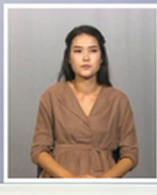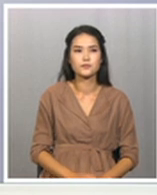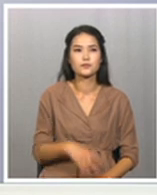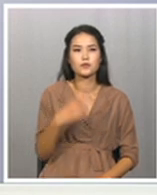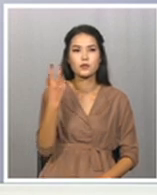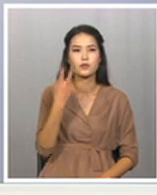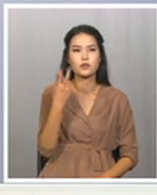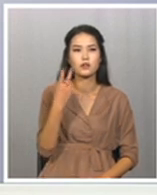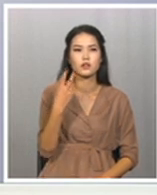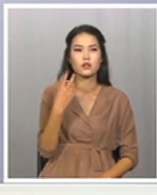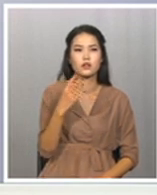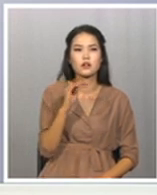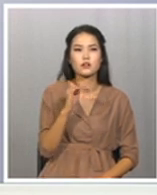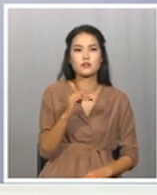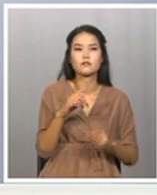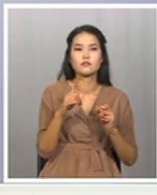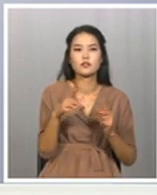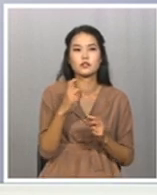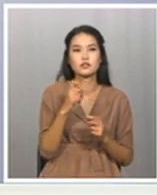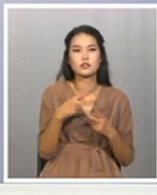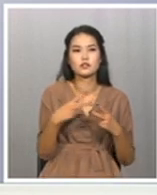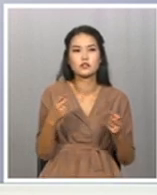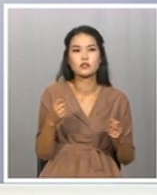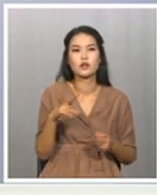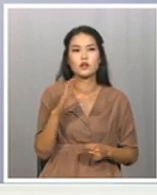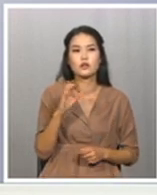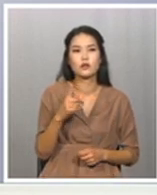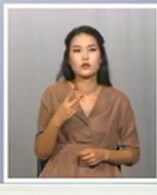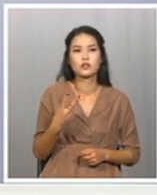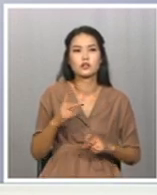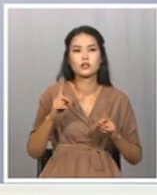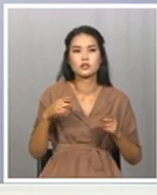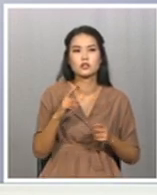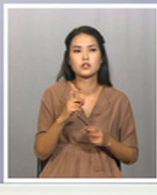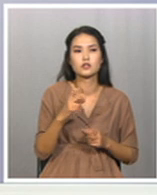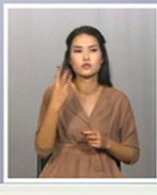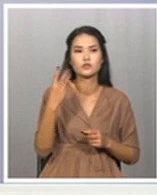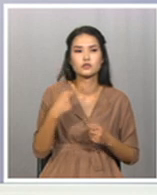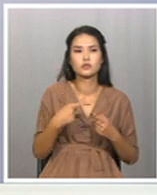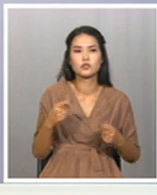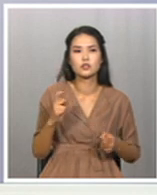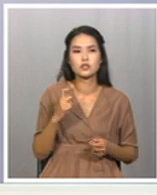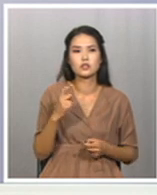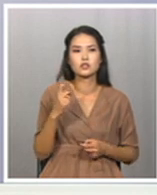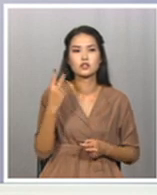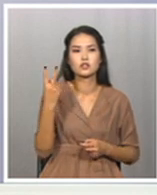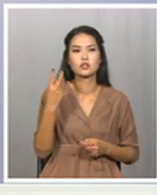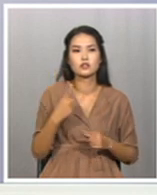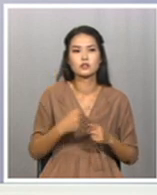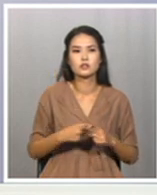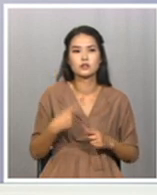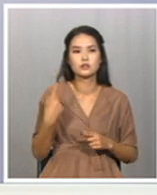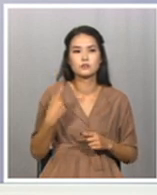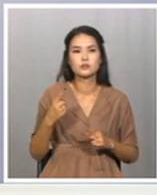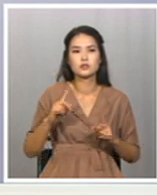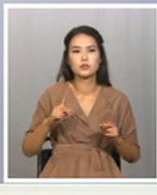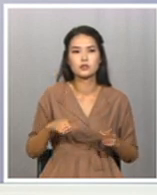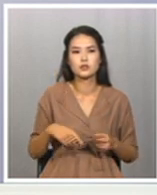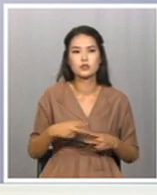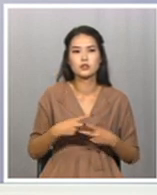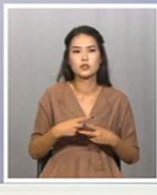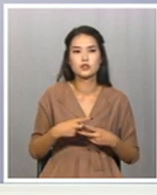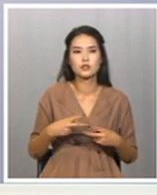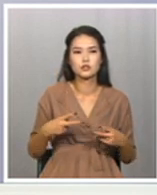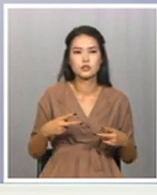Екіншісі, негізі 2 болатын х-тің 3 дәрежесі азайтылған х-тің 2 дәрежесі қосылған 1-дің логарифмінің